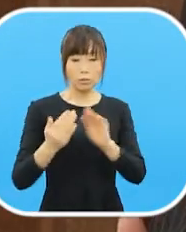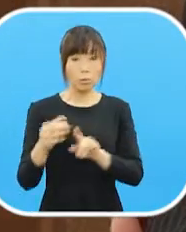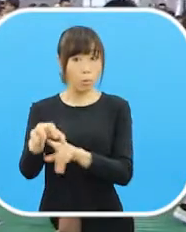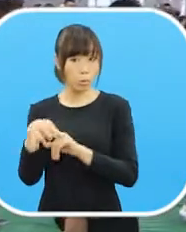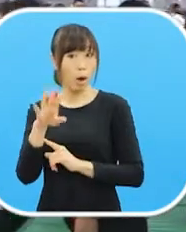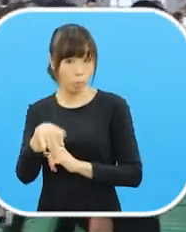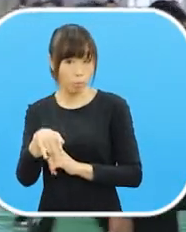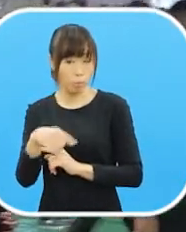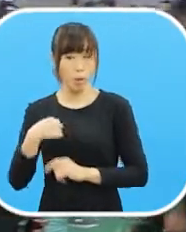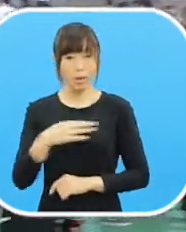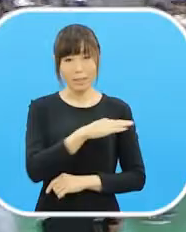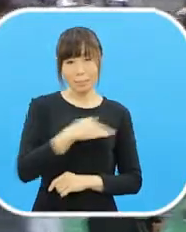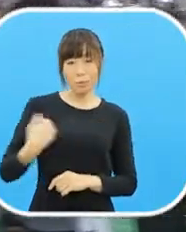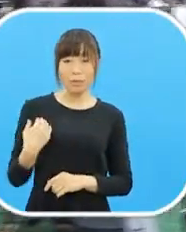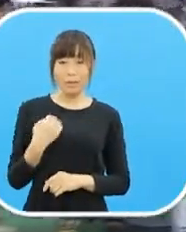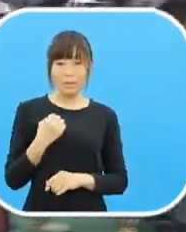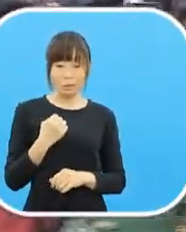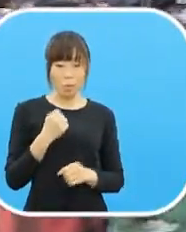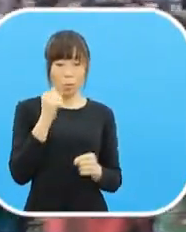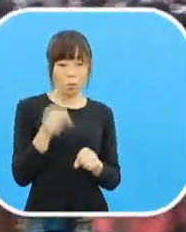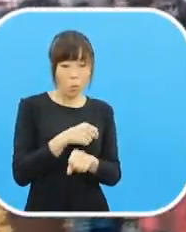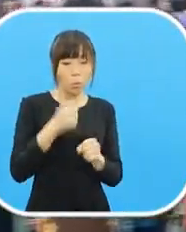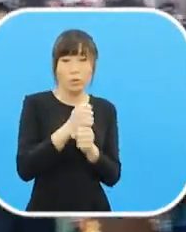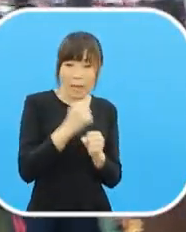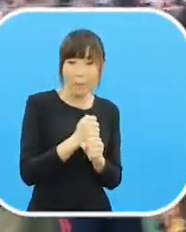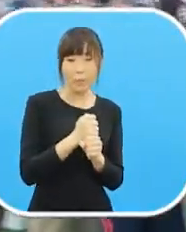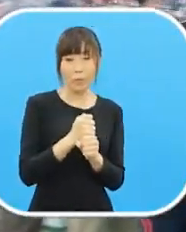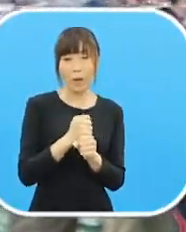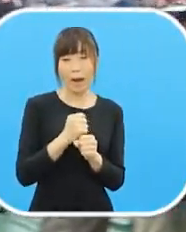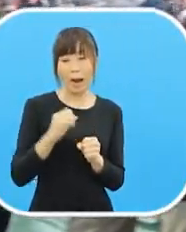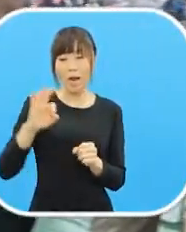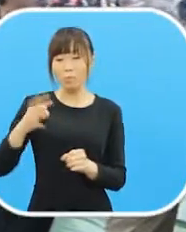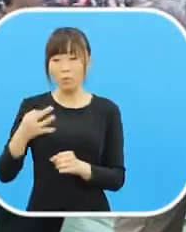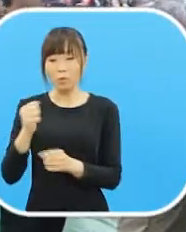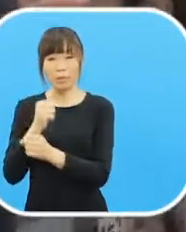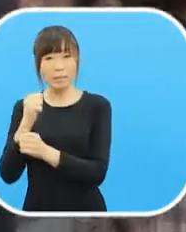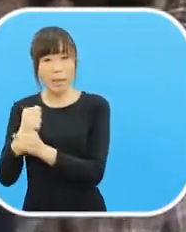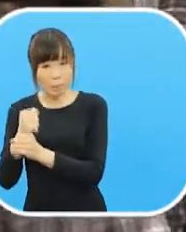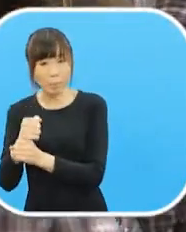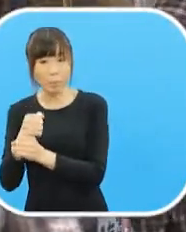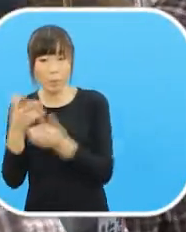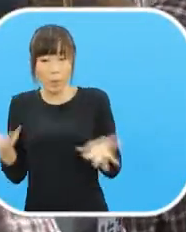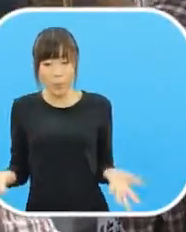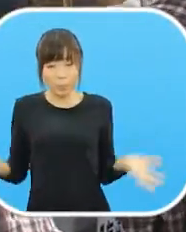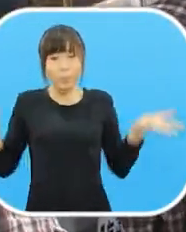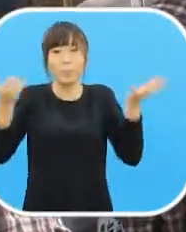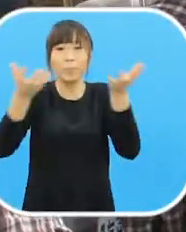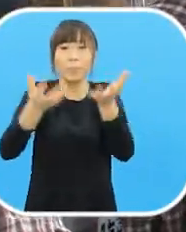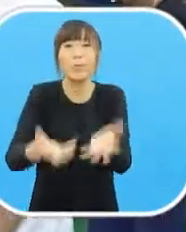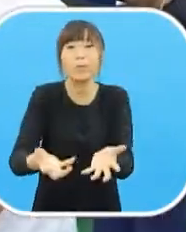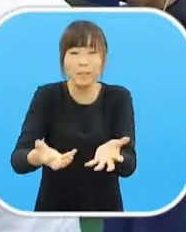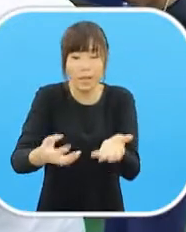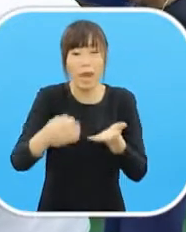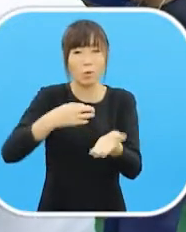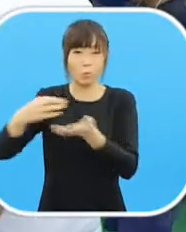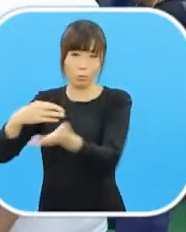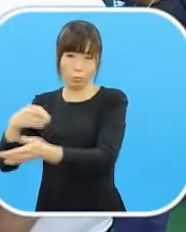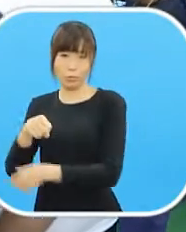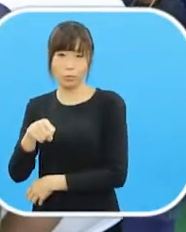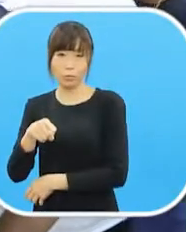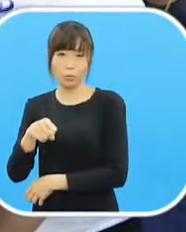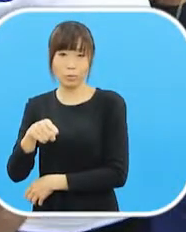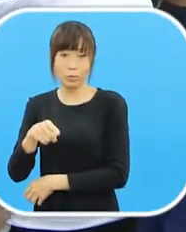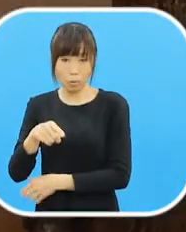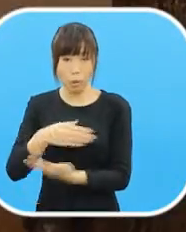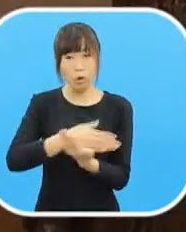とか、これをね全部会場で、そうするとね、全ての25市町村が平等にね、